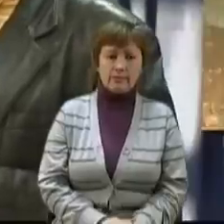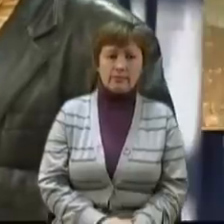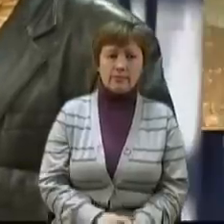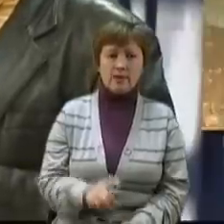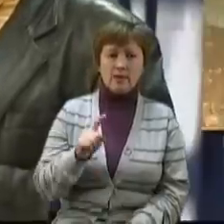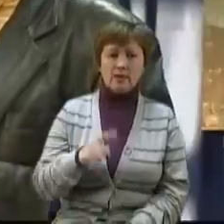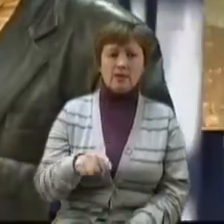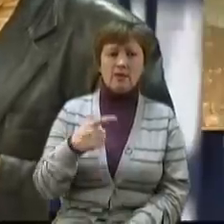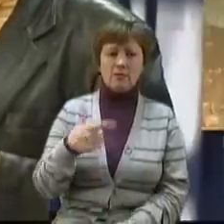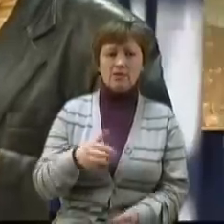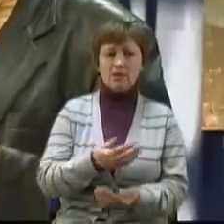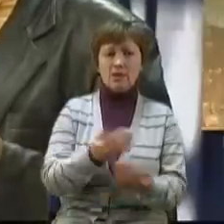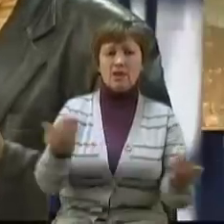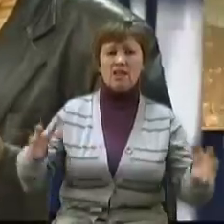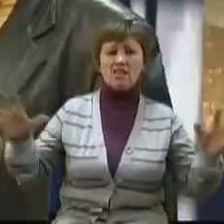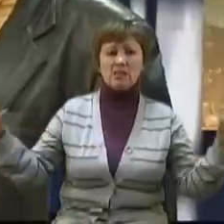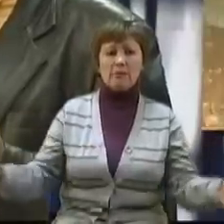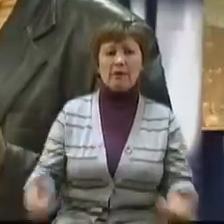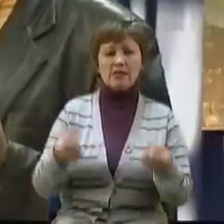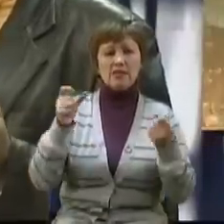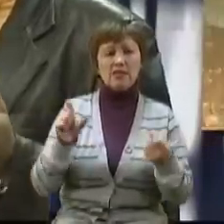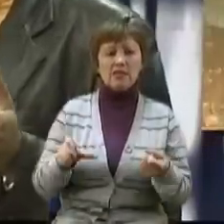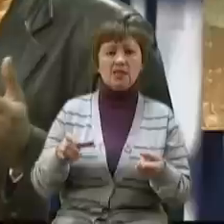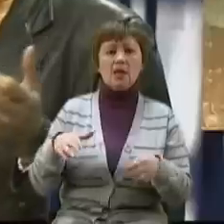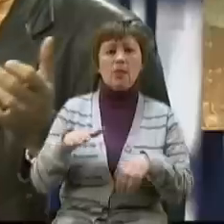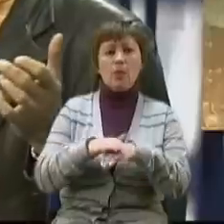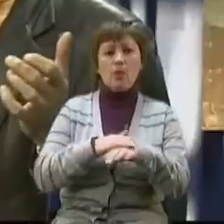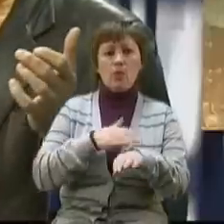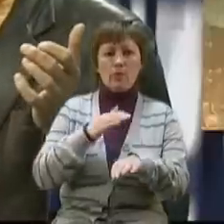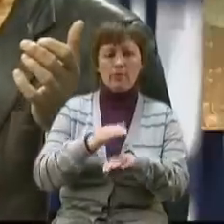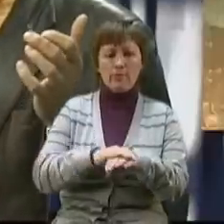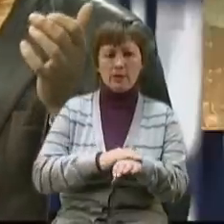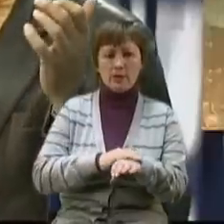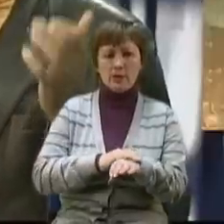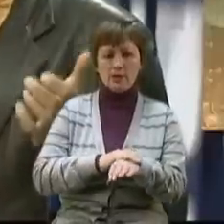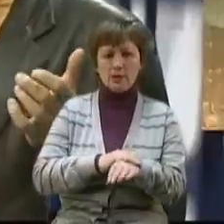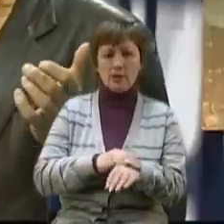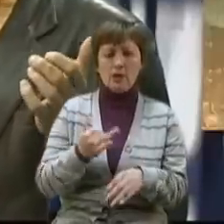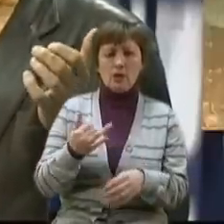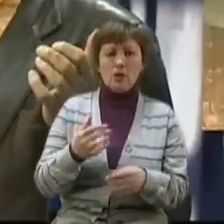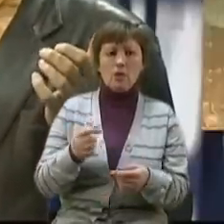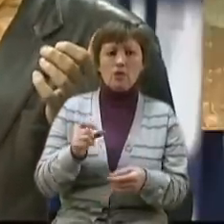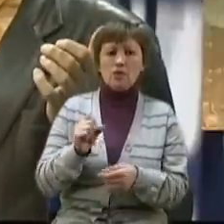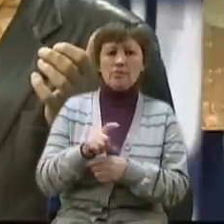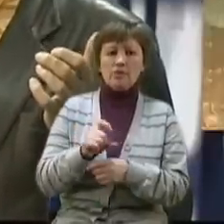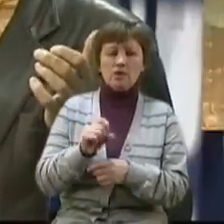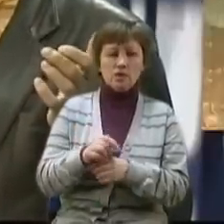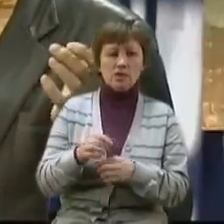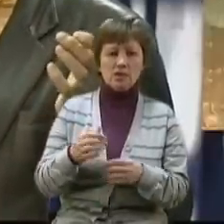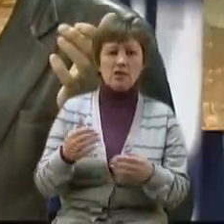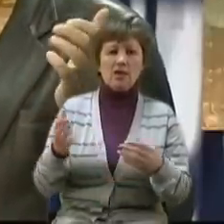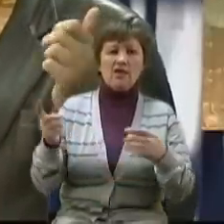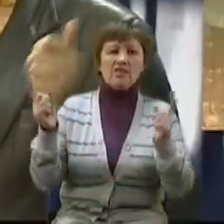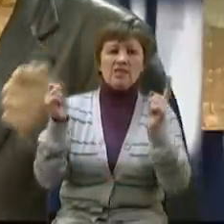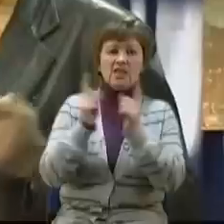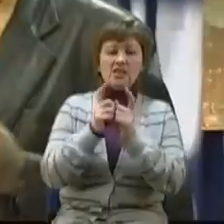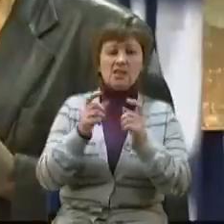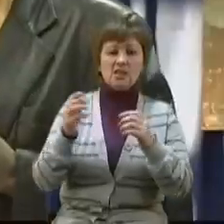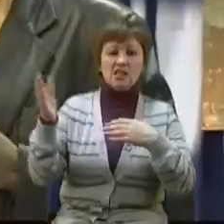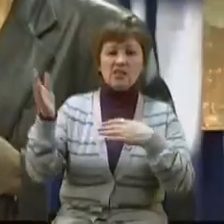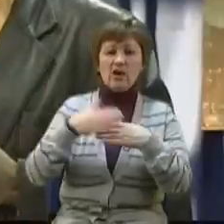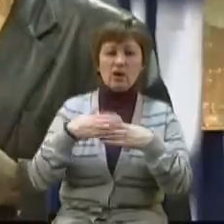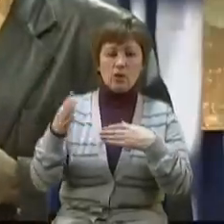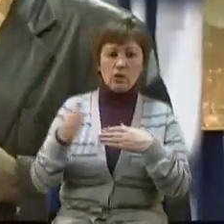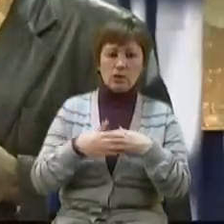Там, где наш Спаситель добрый, у жемчужных встретит нас